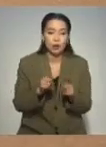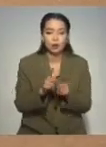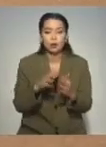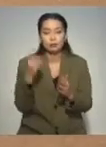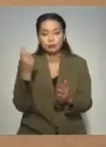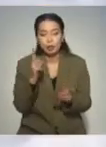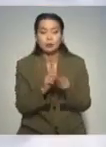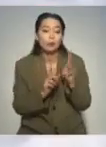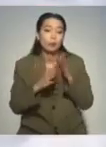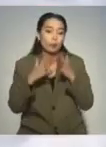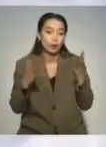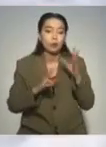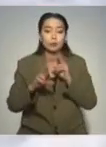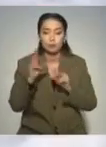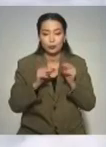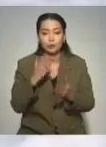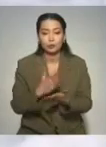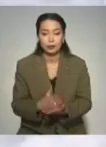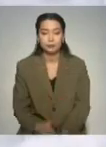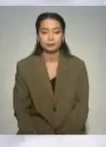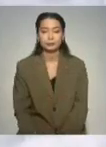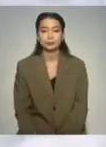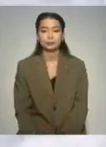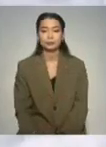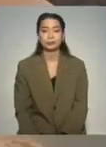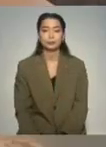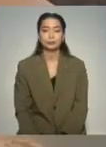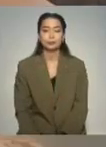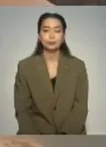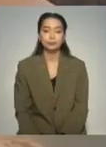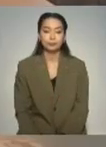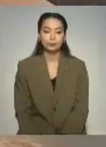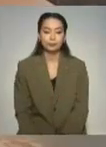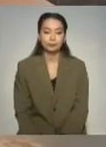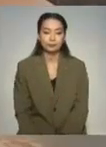осыған үміт артып отыр. Заңғар Санай, Қайрат Елеусізов, Астана Таймс, Қостанай.